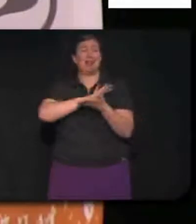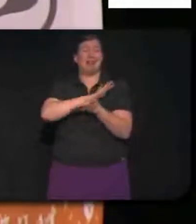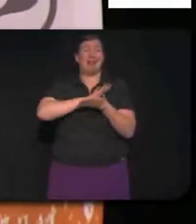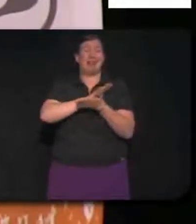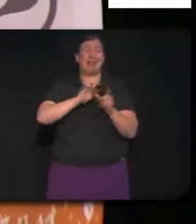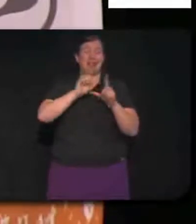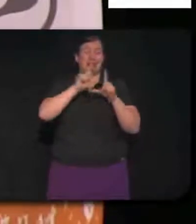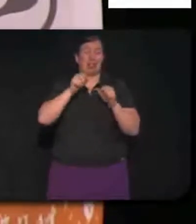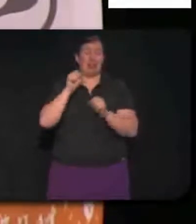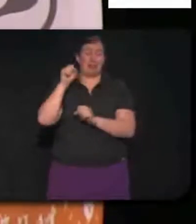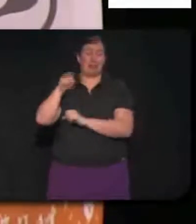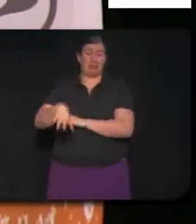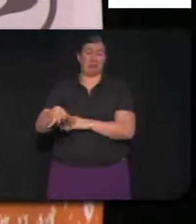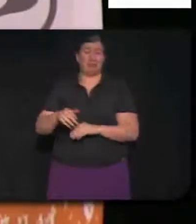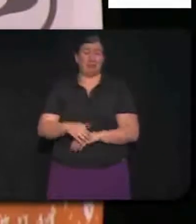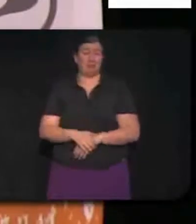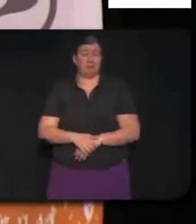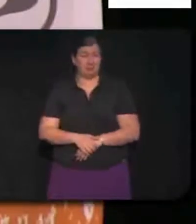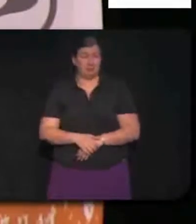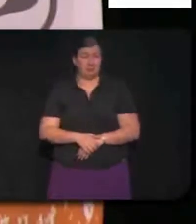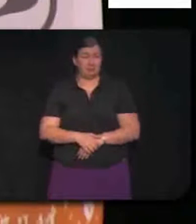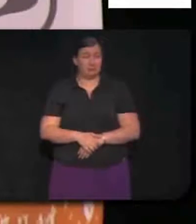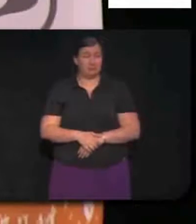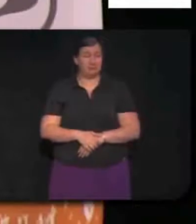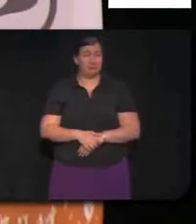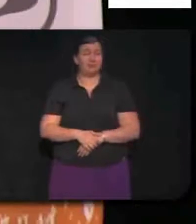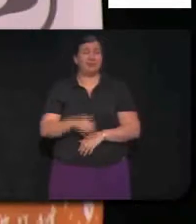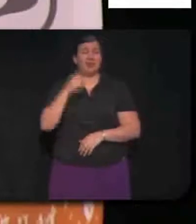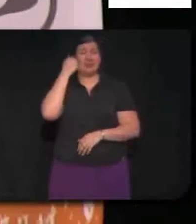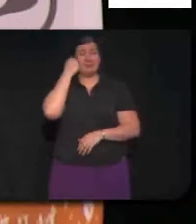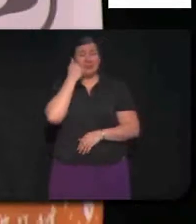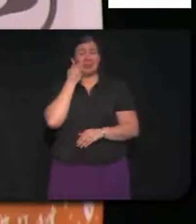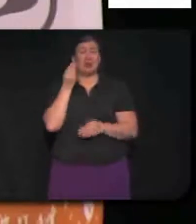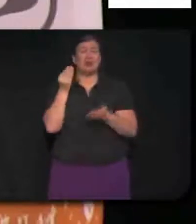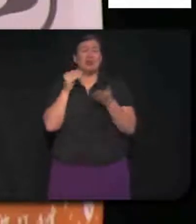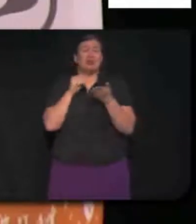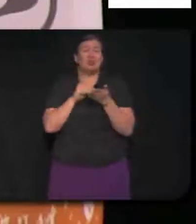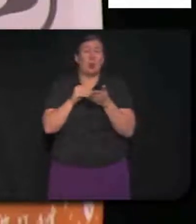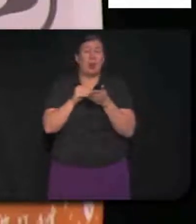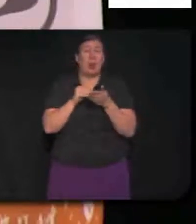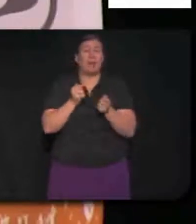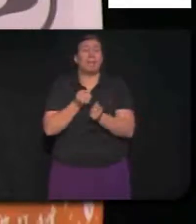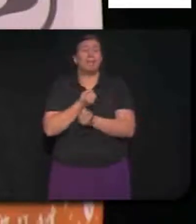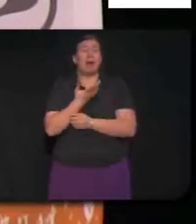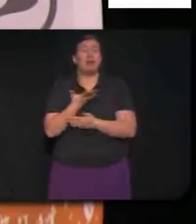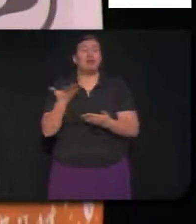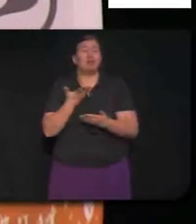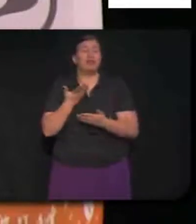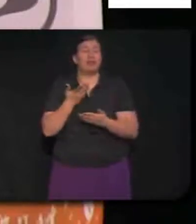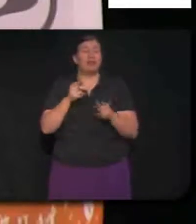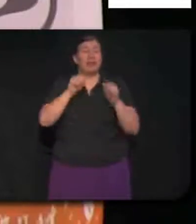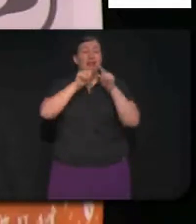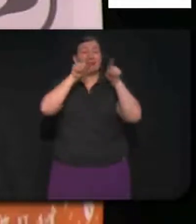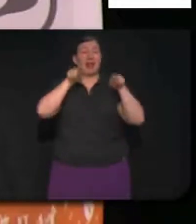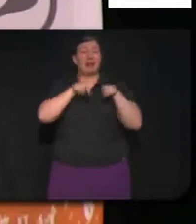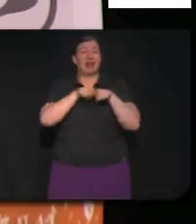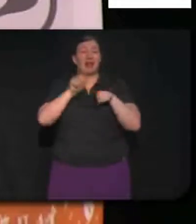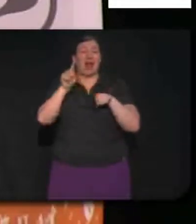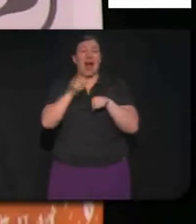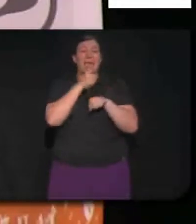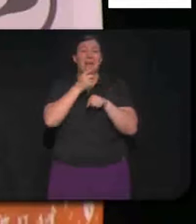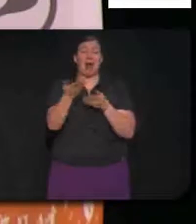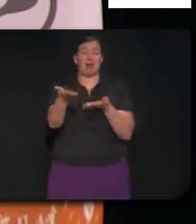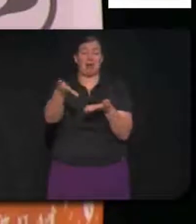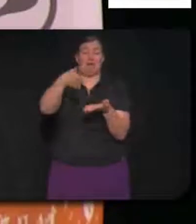noch ein kleiner praktischer Hinweis falte den Zettel bitte einmal mit der weißen Seite nach außen